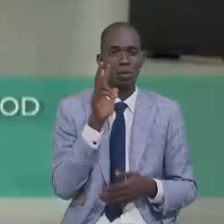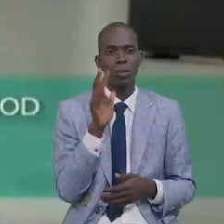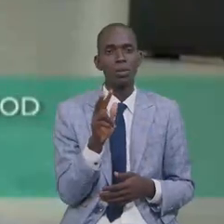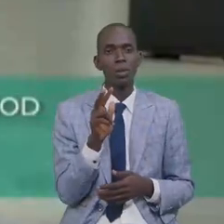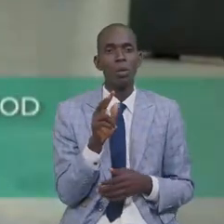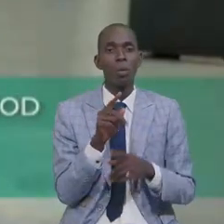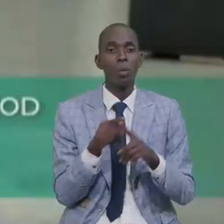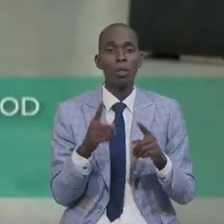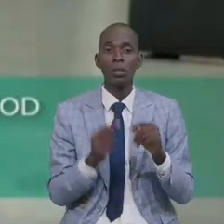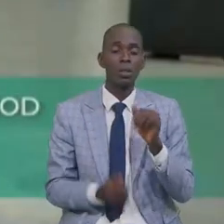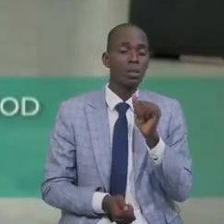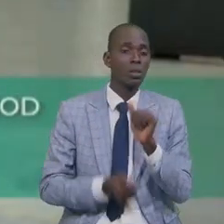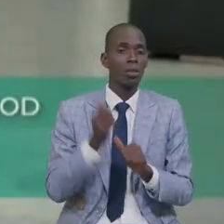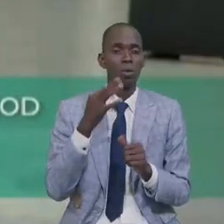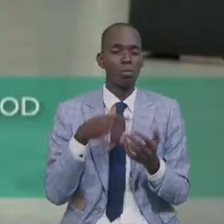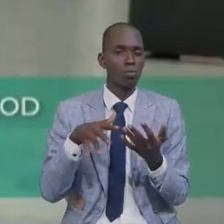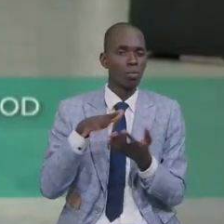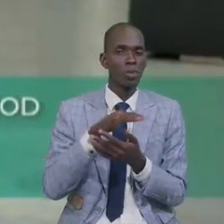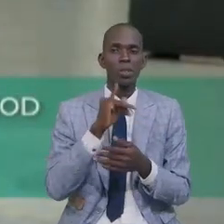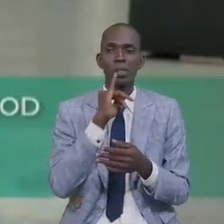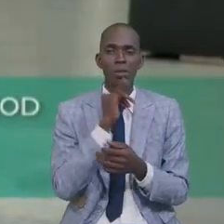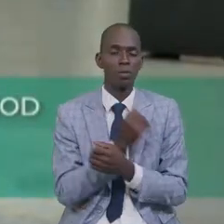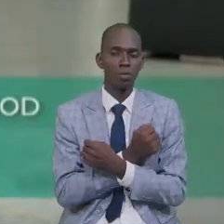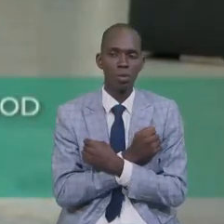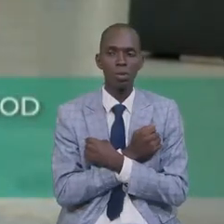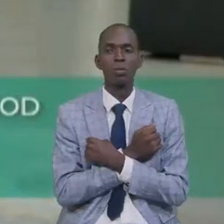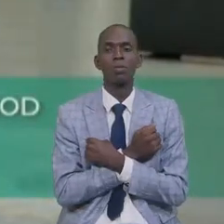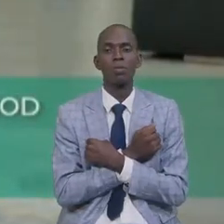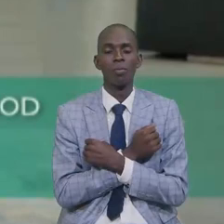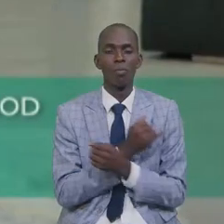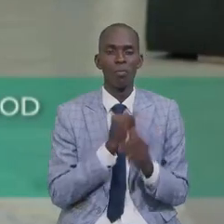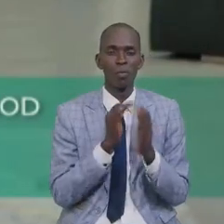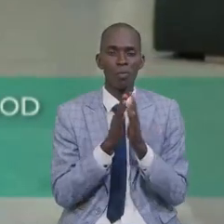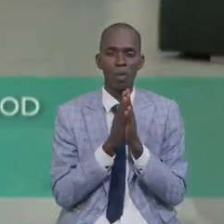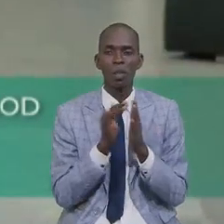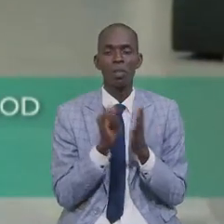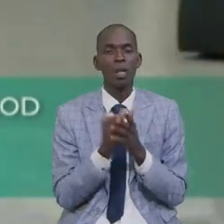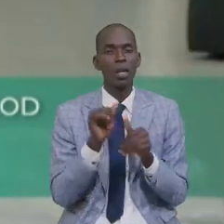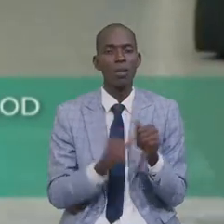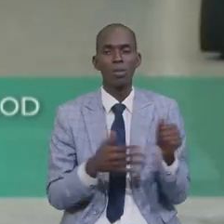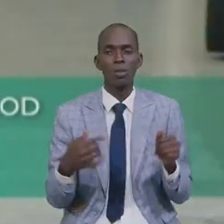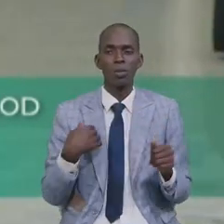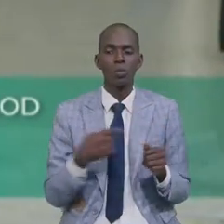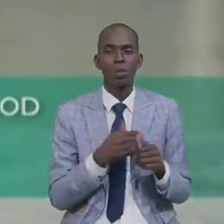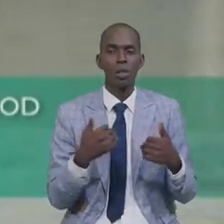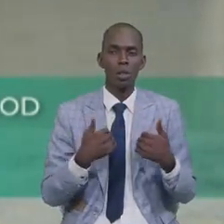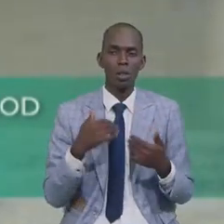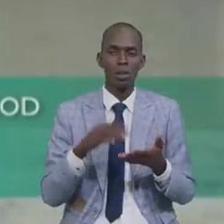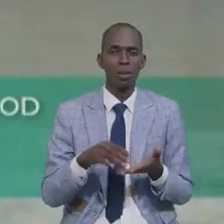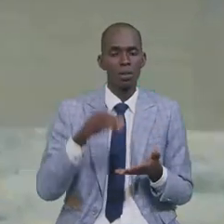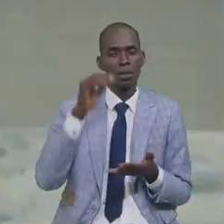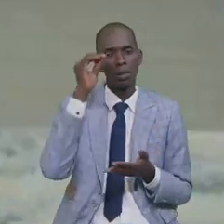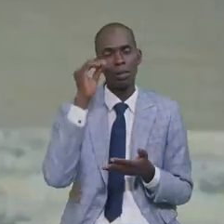Mais la plus grande de ces choses, c'est la charité, l'amour. Je prie que tout ce que nous